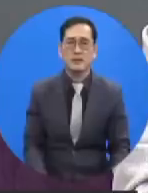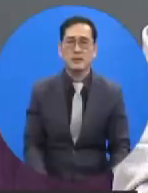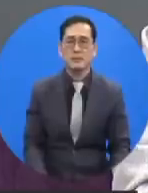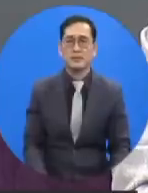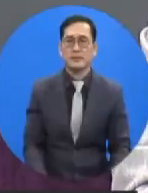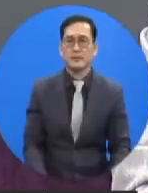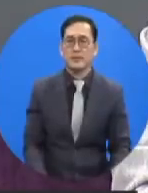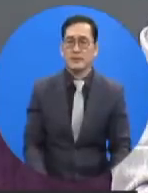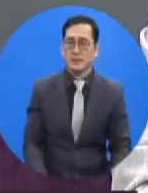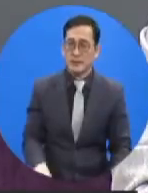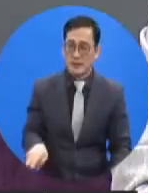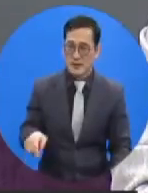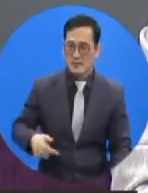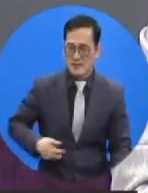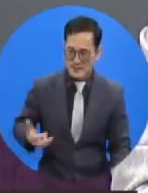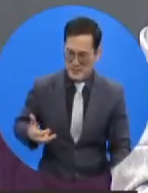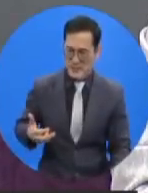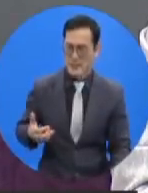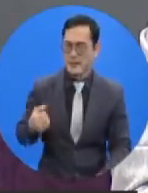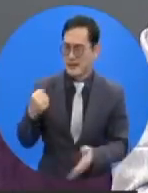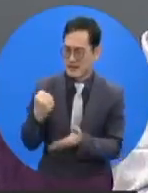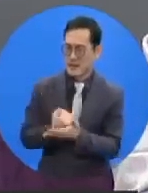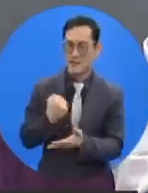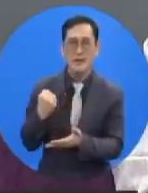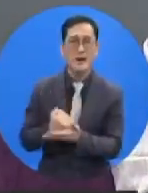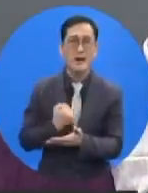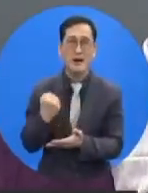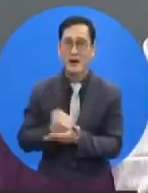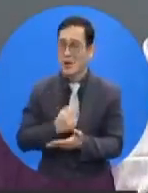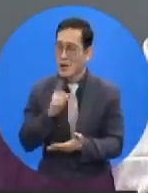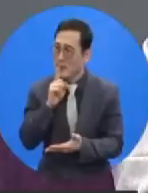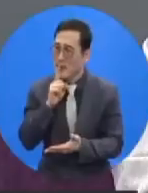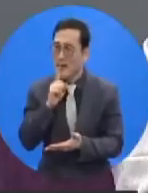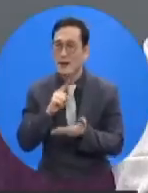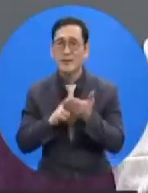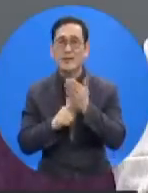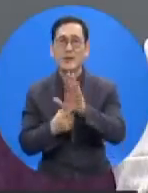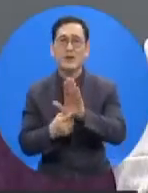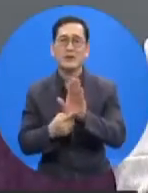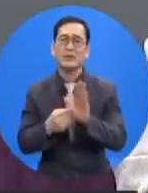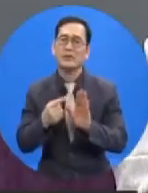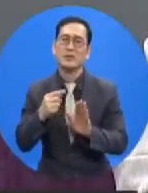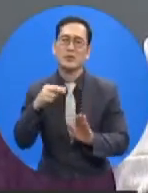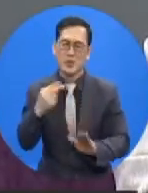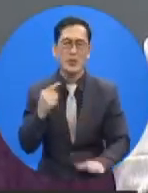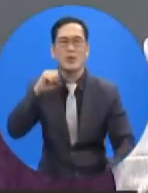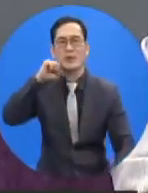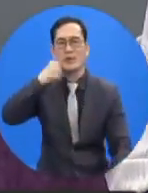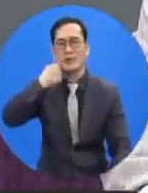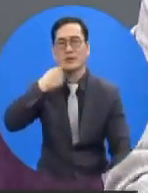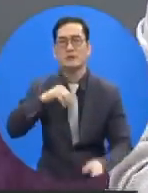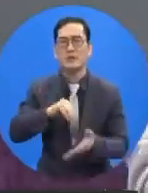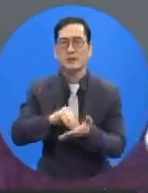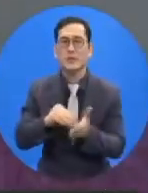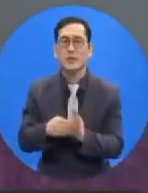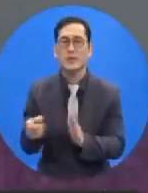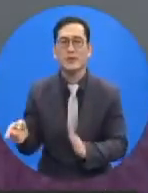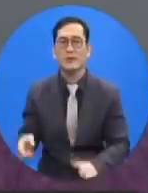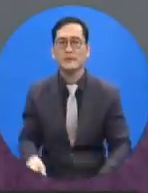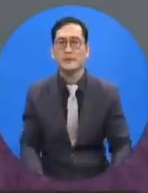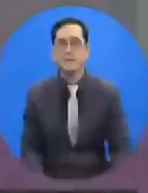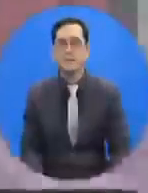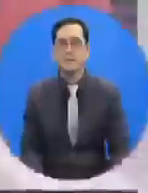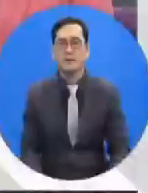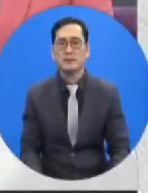뭐 안타깝다 이런 표현으로도 어떻게 안 되죠. 맞습니다. 이런 부분에 대해서는. 예. 근데 많은 분들께서